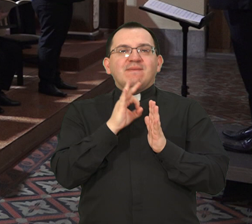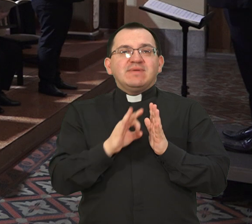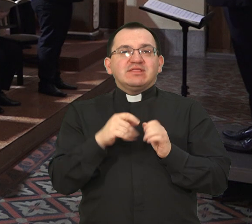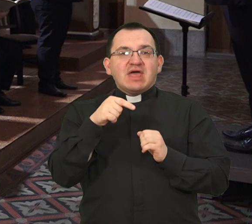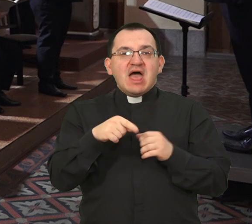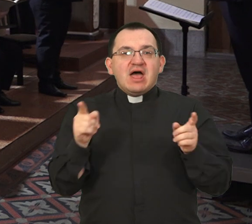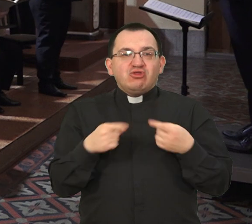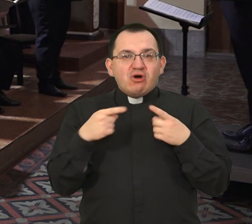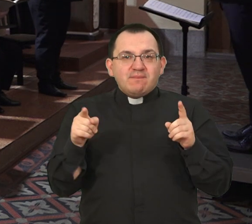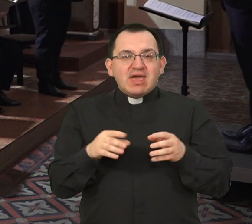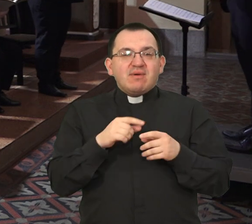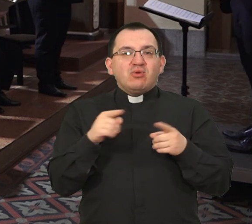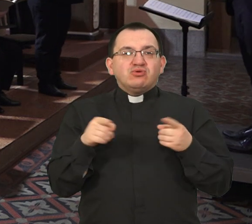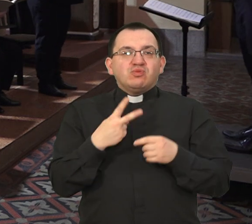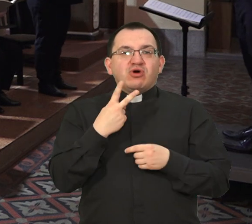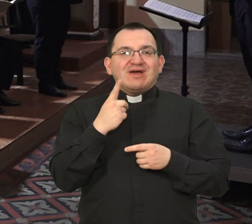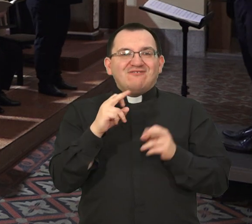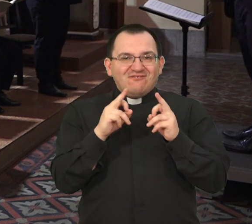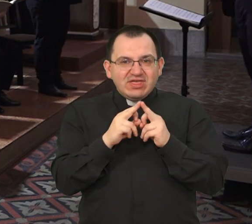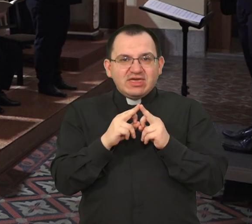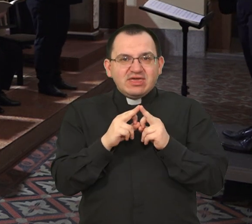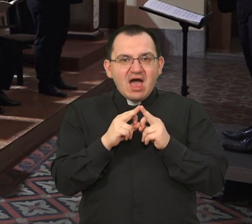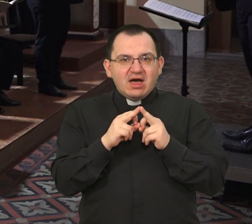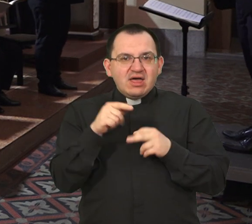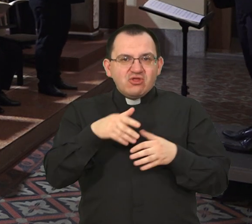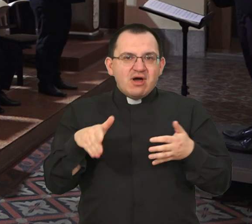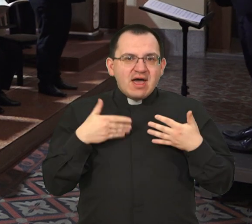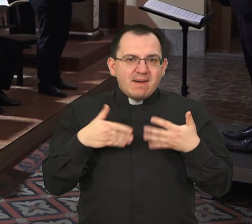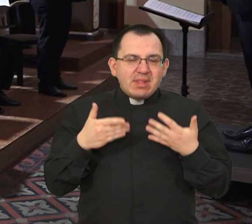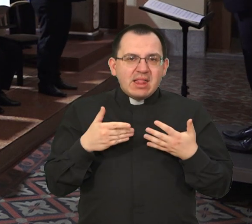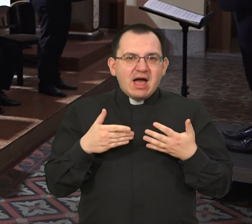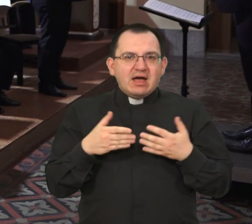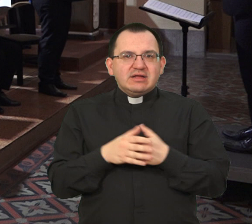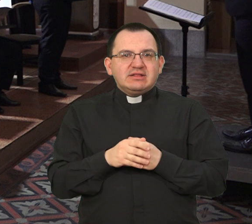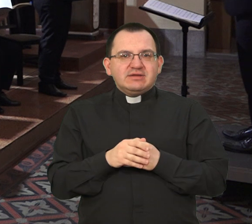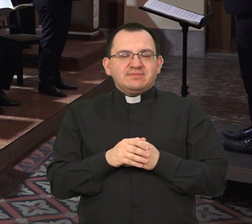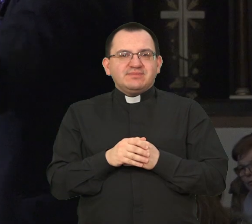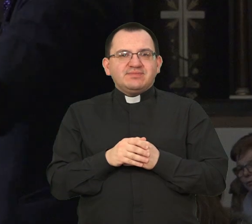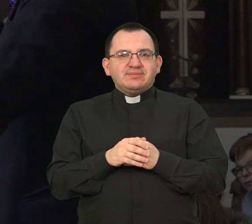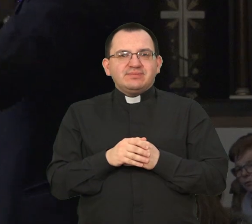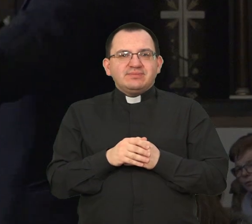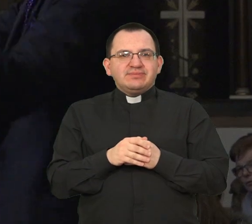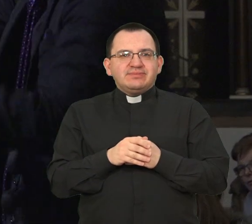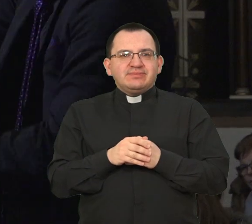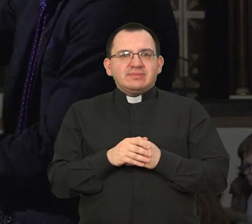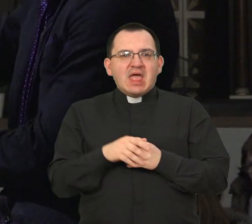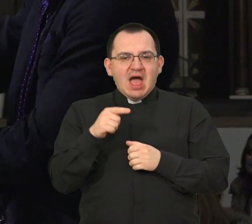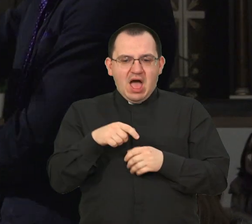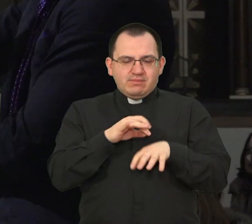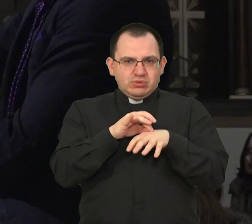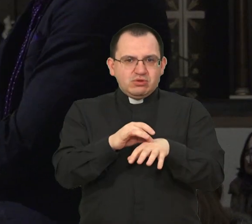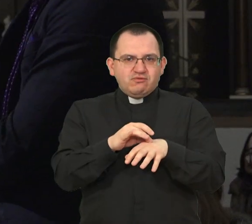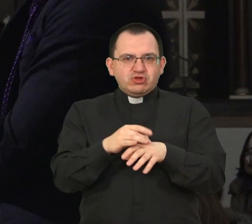nakon uspješnih koncerata u Beču i Zagrebu pred domaćom publikom izveo zbor VIA Varaždin pod